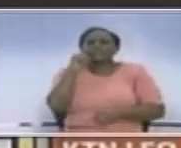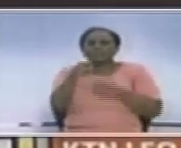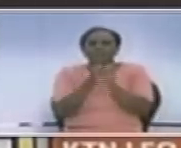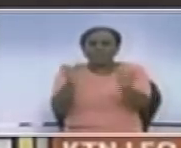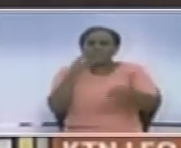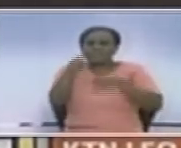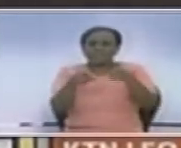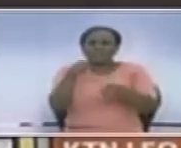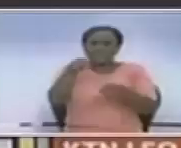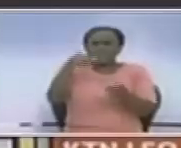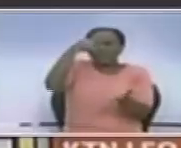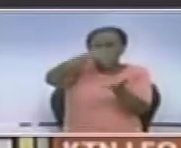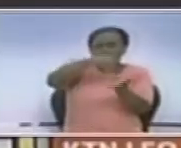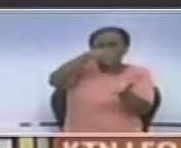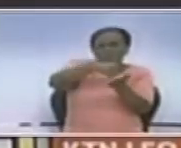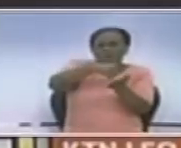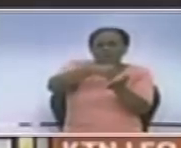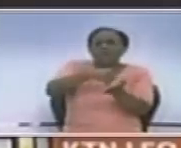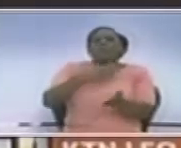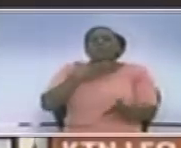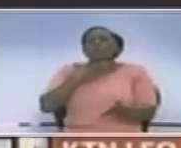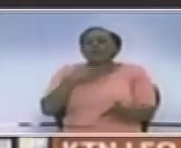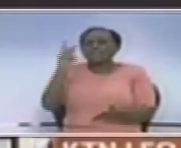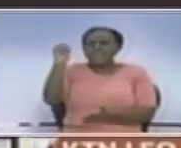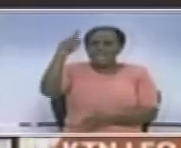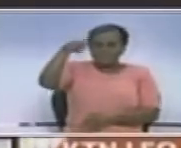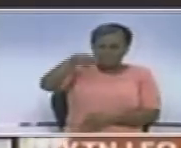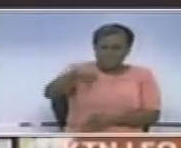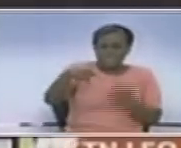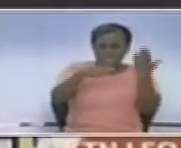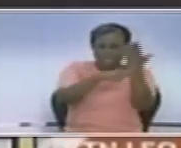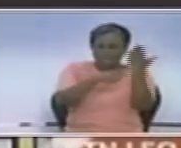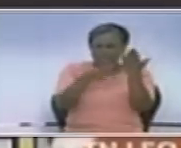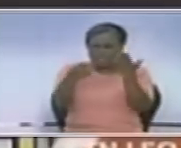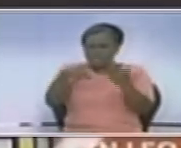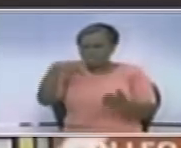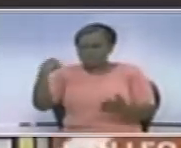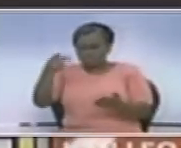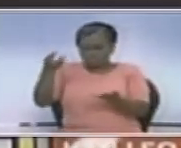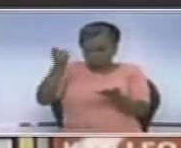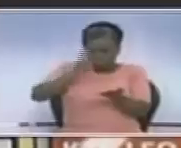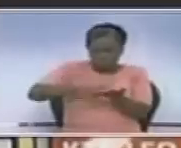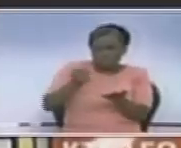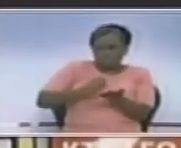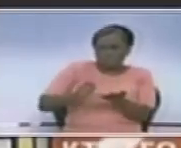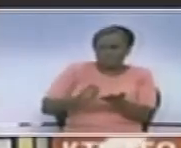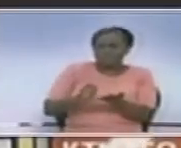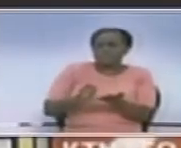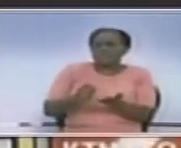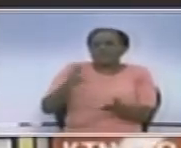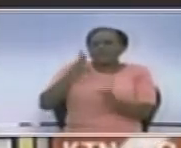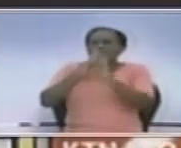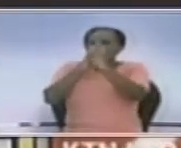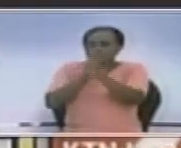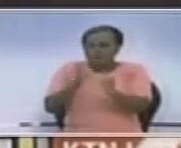Tobiko kutojihusisha na swala la kuwataka wabunge waliotajwa kufika afisini mwake kuandikisha ripoti. Mwanahabari Mohamed